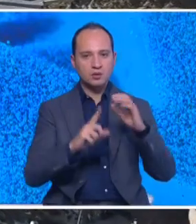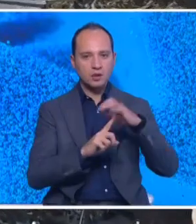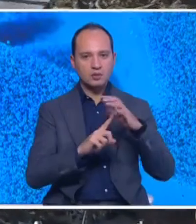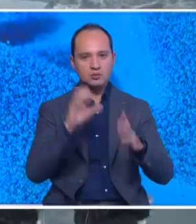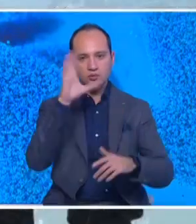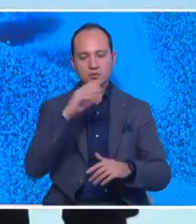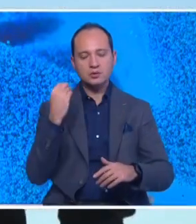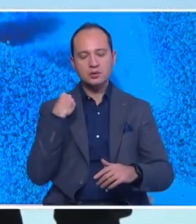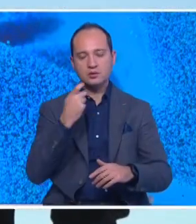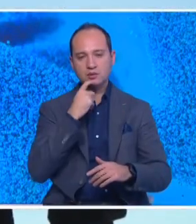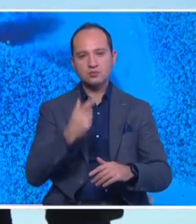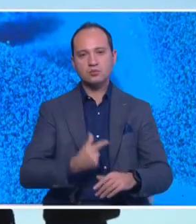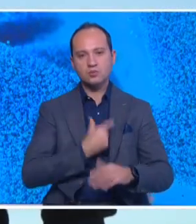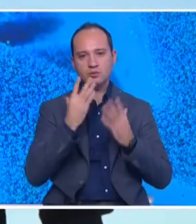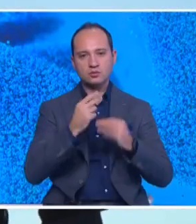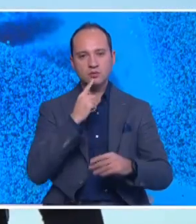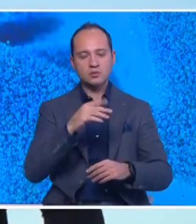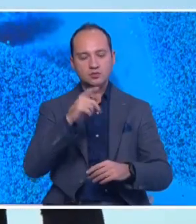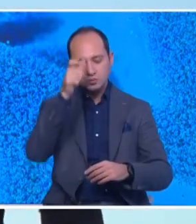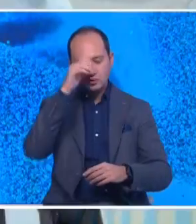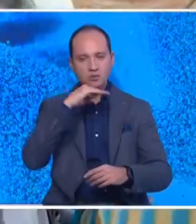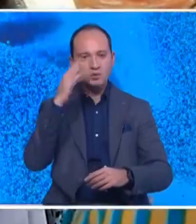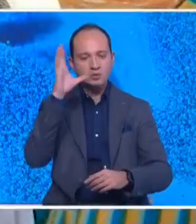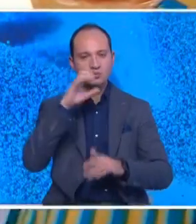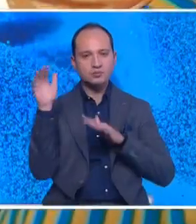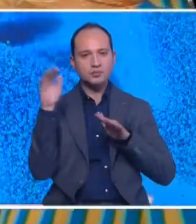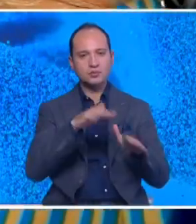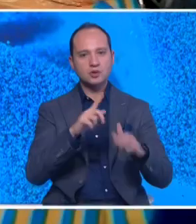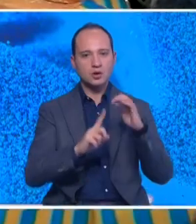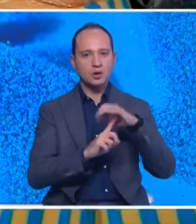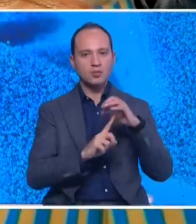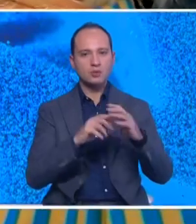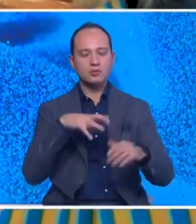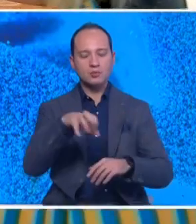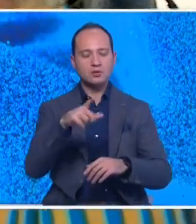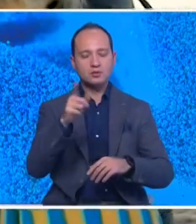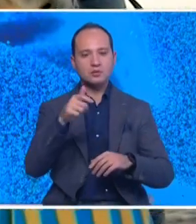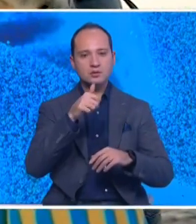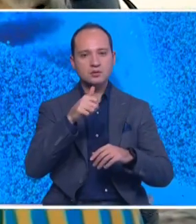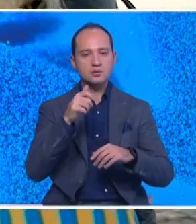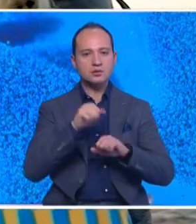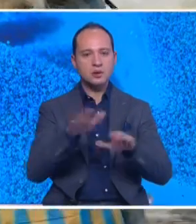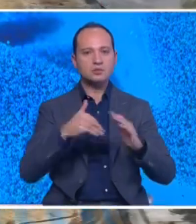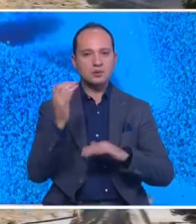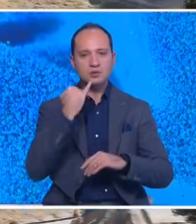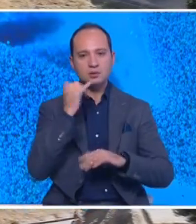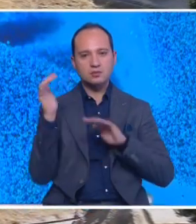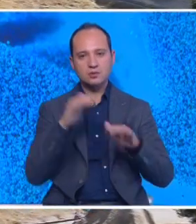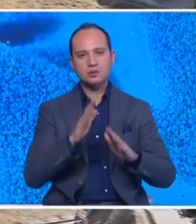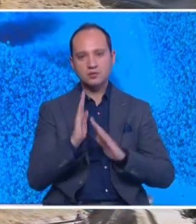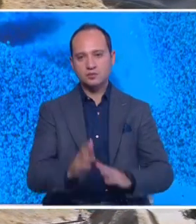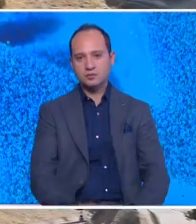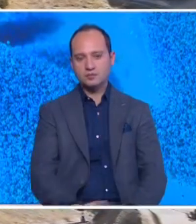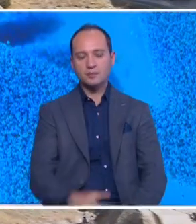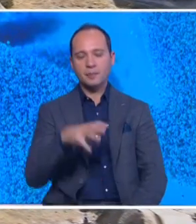turizmciler Yeni yıldan umutlu yerli ve yabancı turistlerin akınına uğrayan Kapadokya bölgesi salgın sonrası ziyaretçilerini ağırlamaya devam